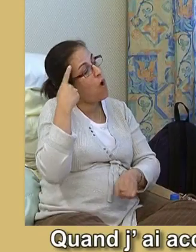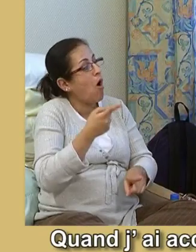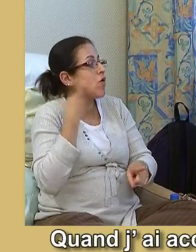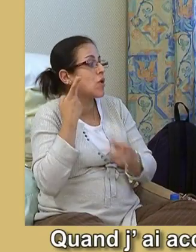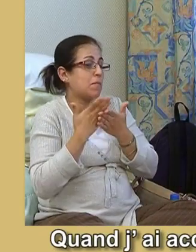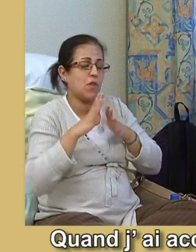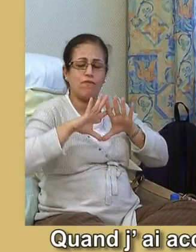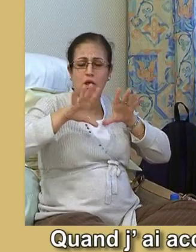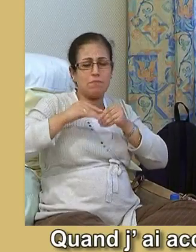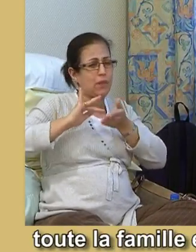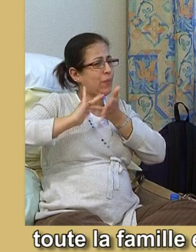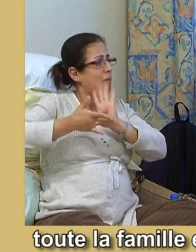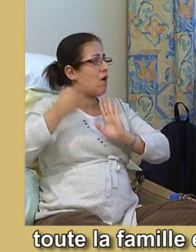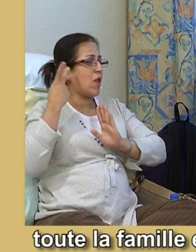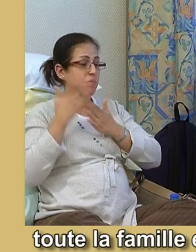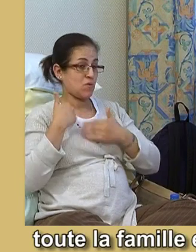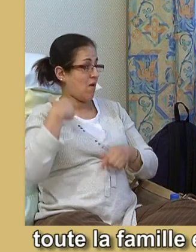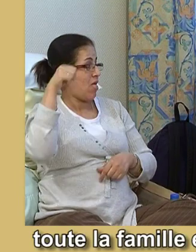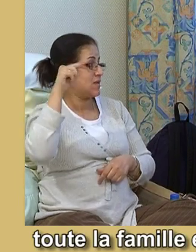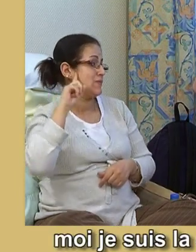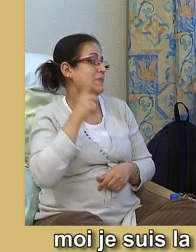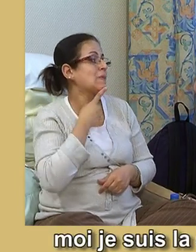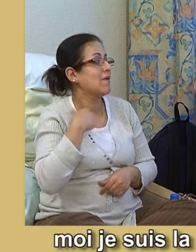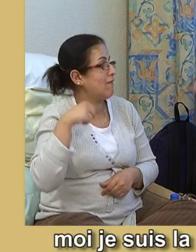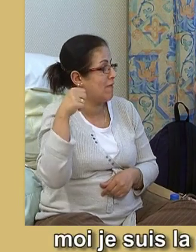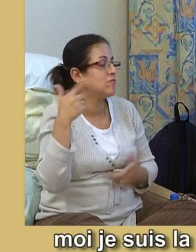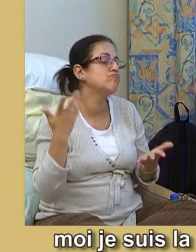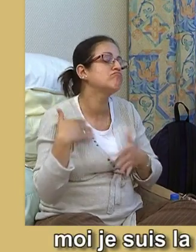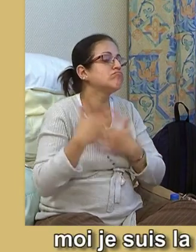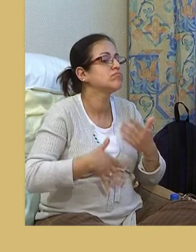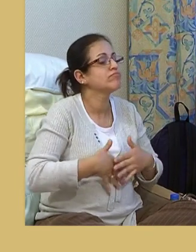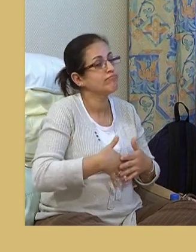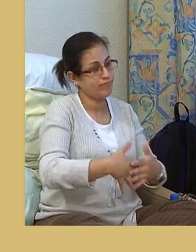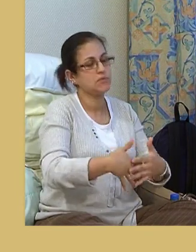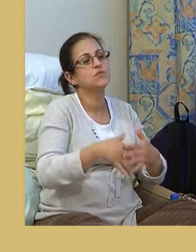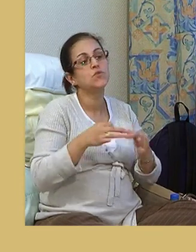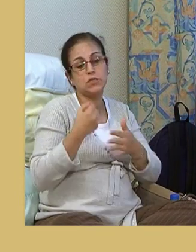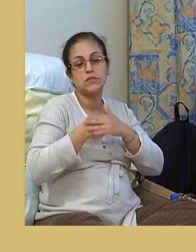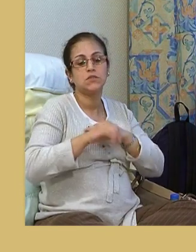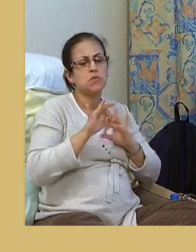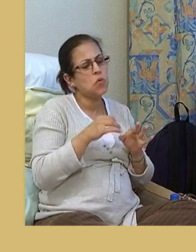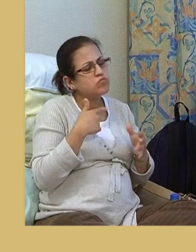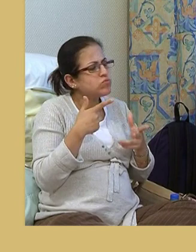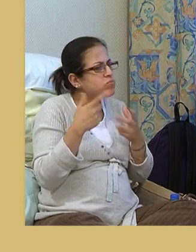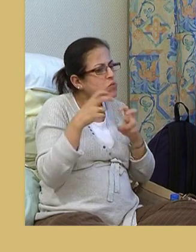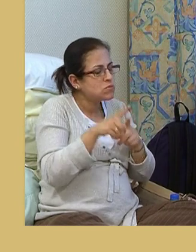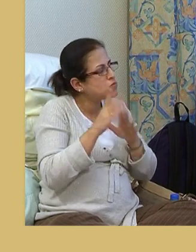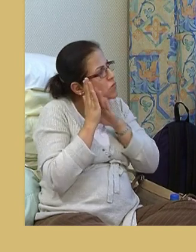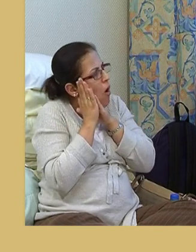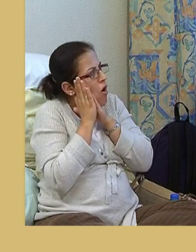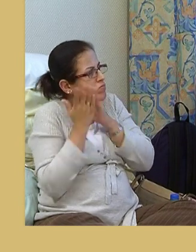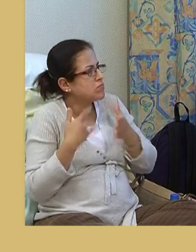Quand j'ai accouché, bon, toute la famille est entendante, hein. Moi, je suis la seule sourde dans ma famille. Donc, pendant que j'étais enceinte et puis